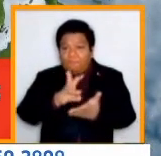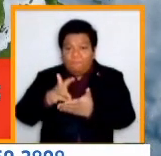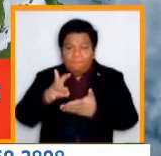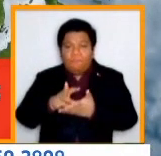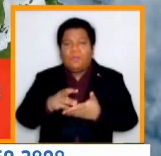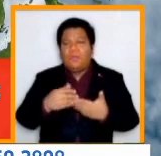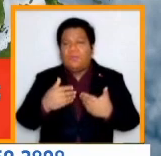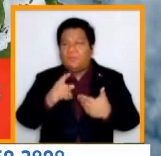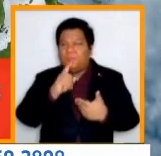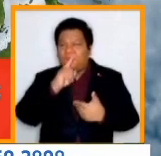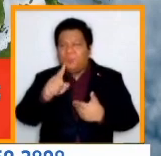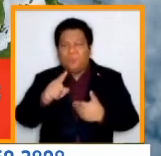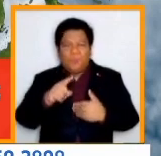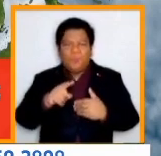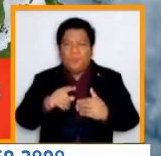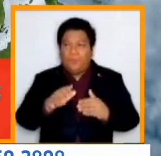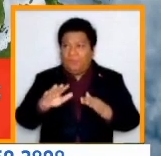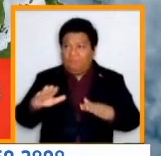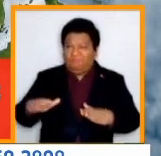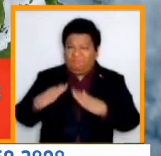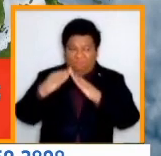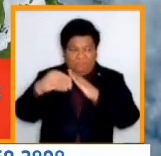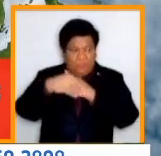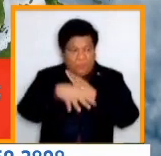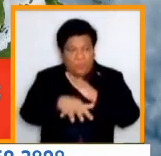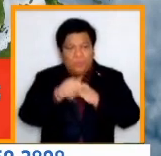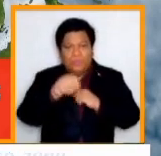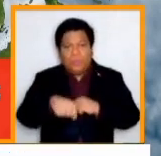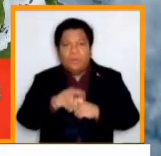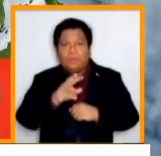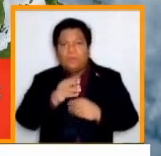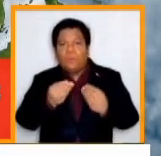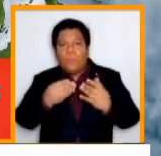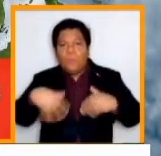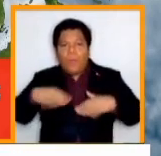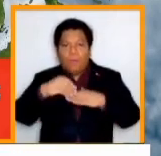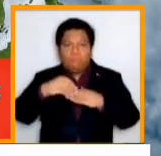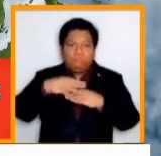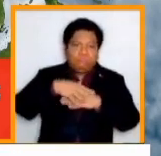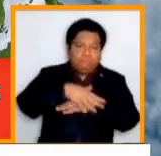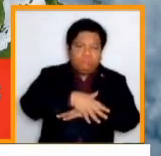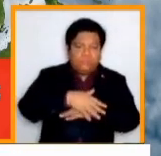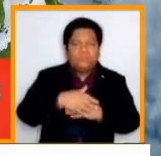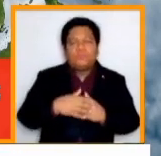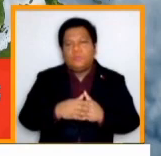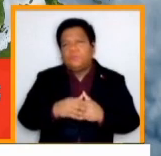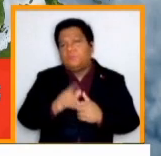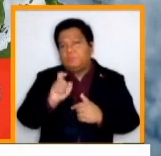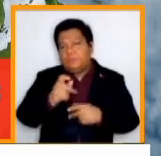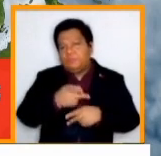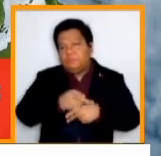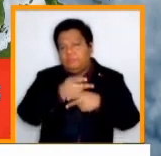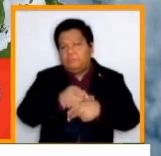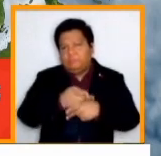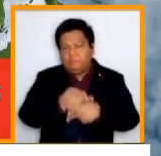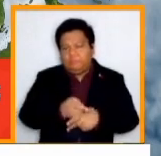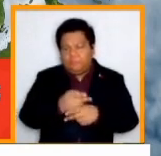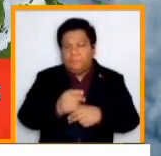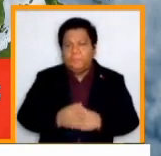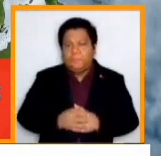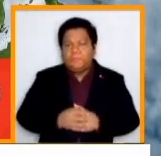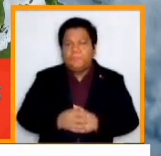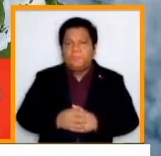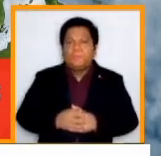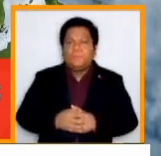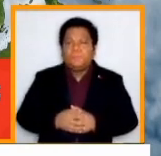at sa mga pag-uho ng lupa, lalong-lalo po doon sa mga residente na nakatira sa may paanan or gilid ng mga bundok dito sa nabanggit nating rehiyon.